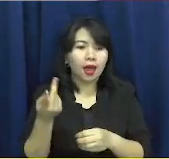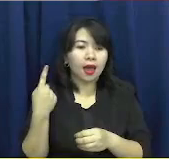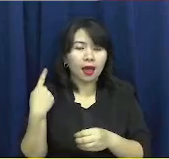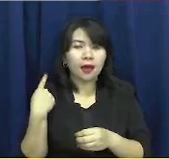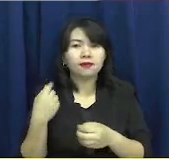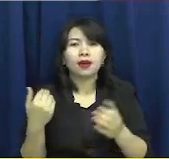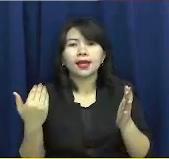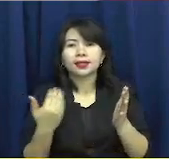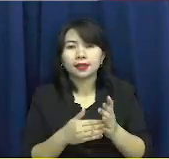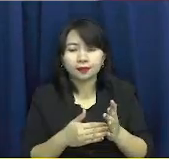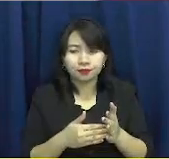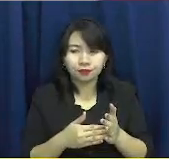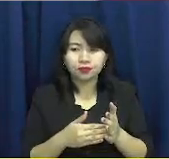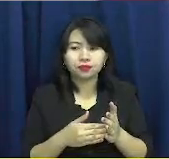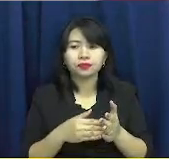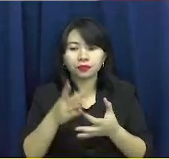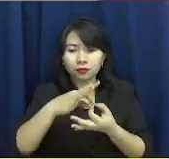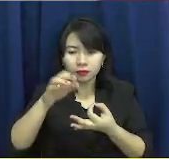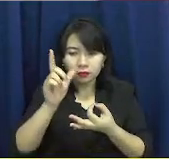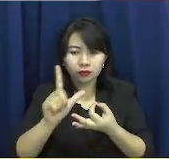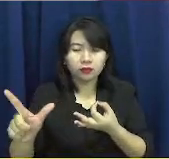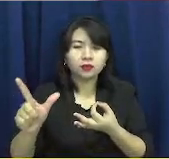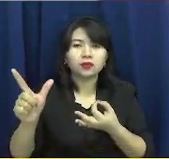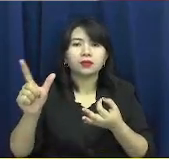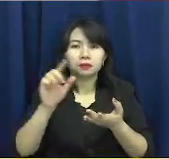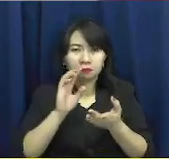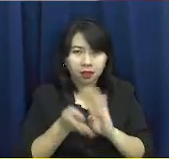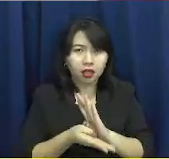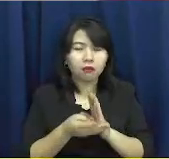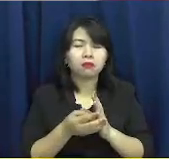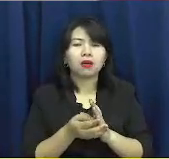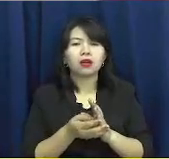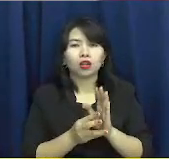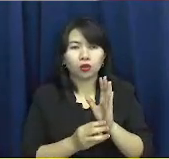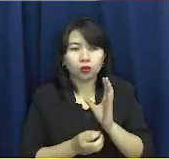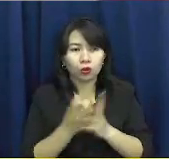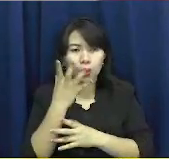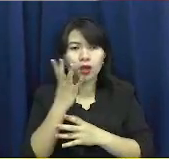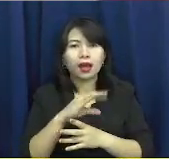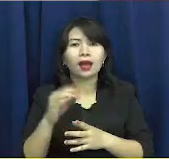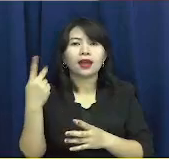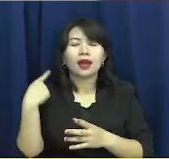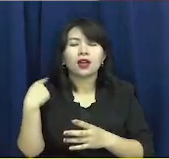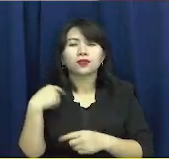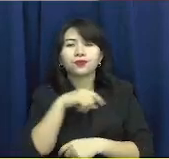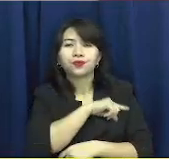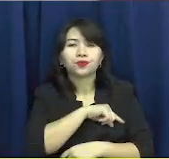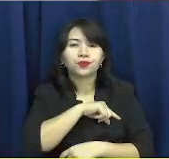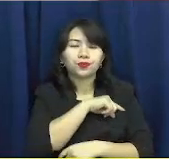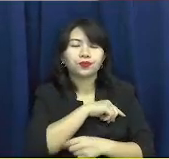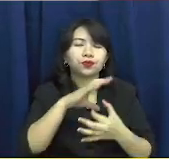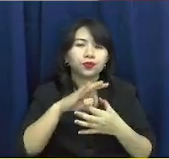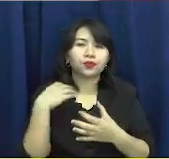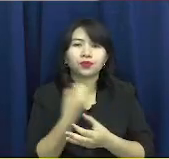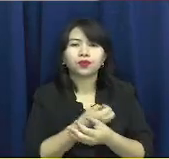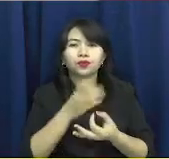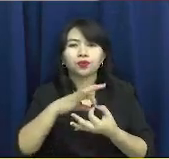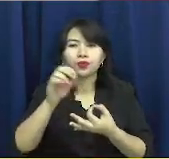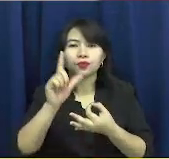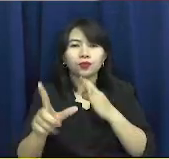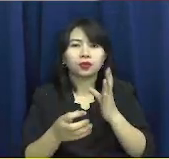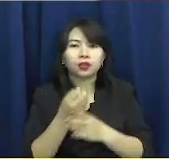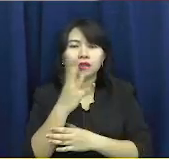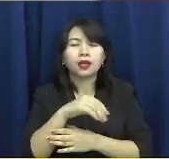we will be able to be spiritual, the more we will be able to have that quality on our spiritual growth. And I'm telling you,